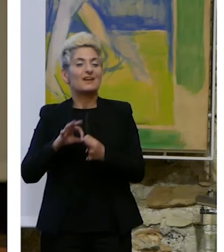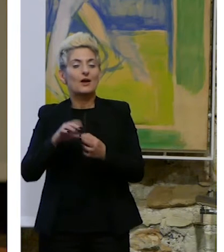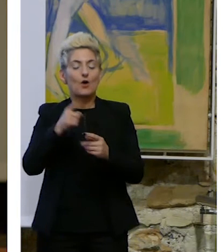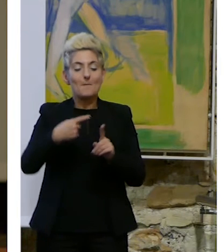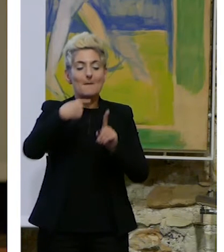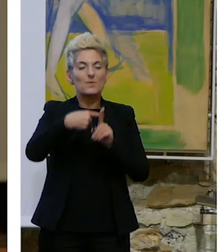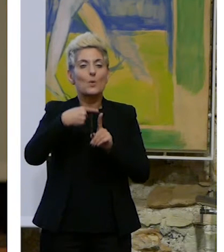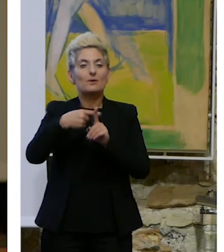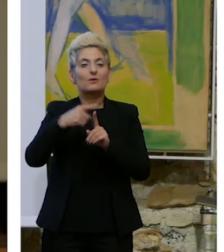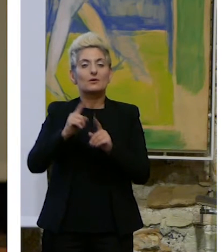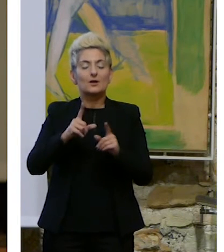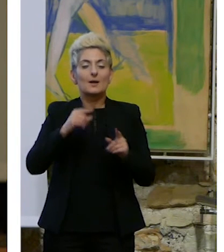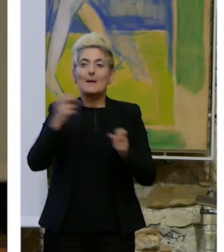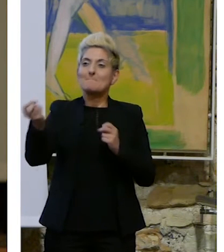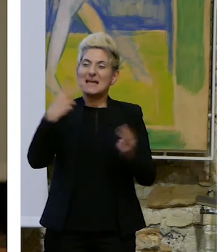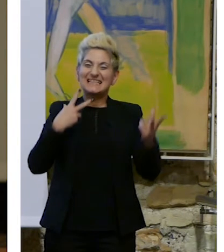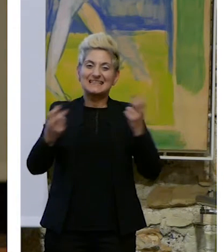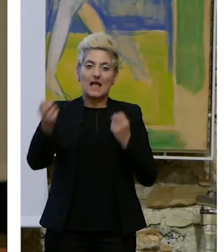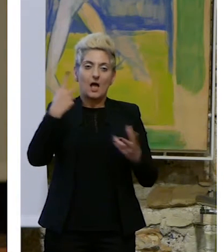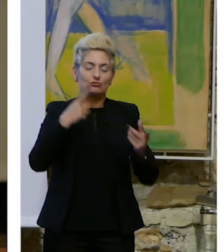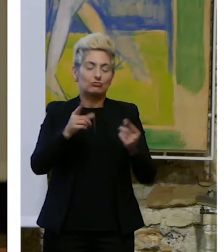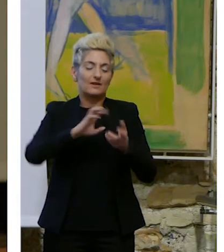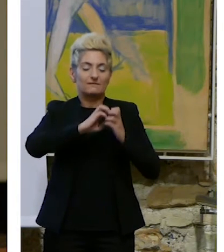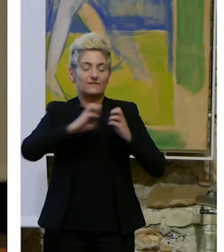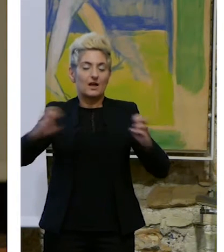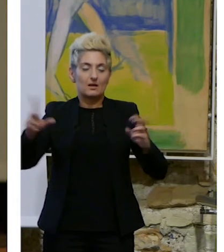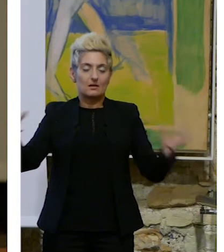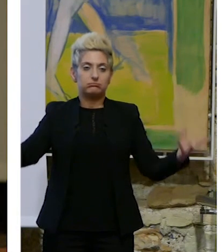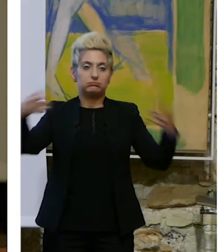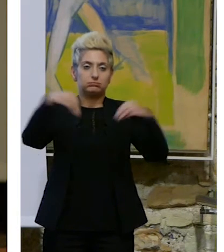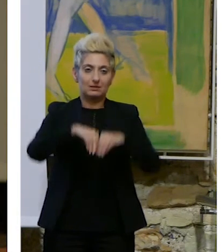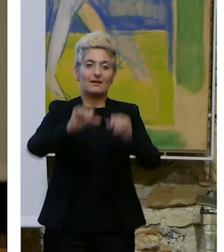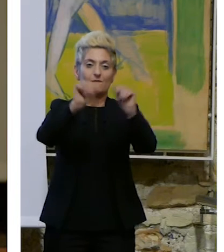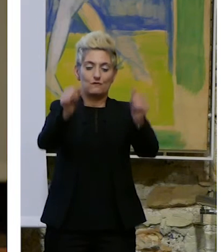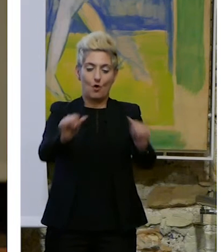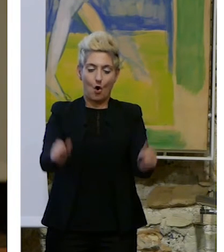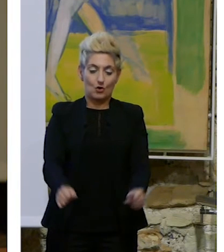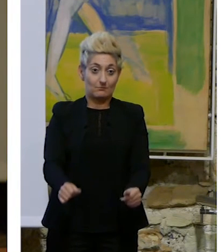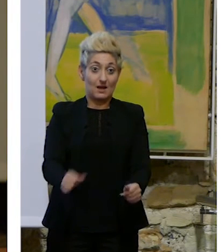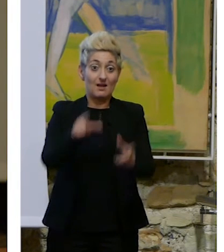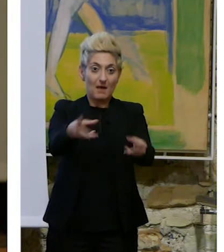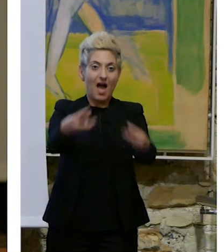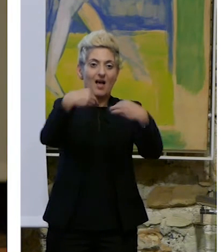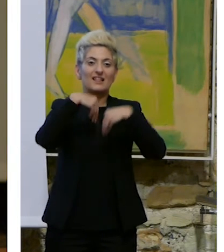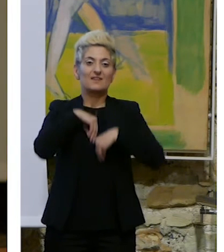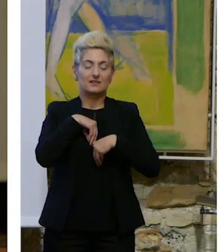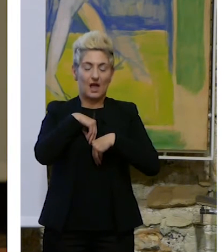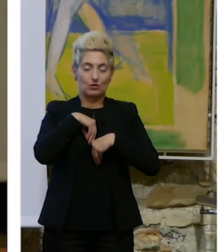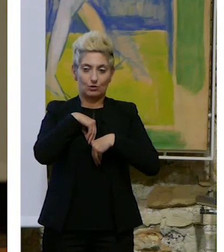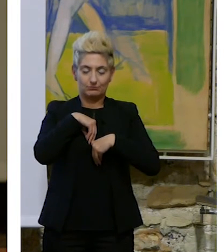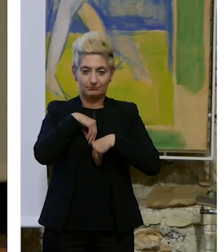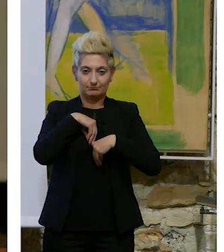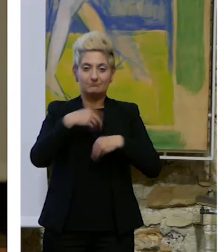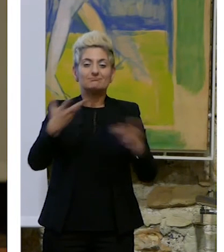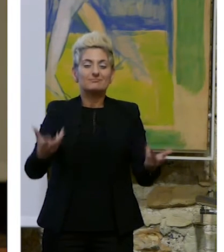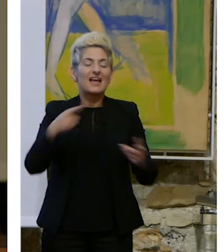di messaggi di comprensione che diventano forma all'interno di noi stessi. E